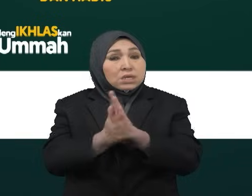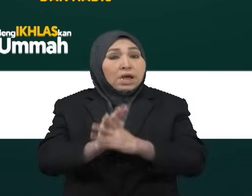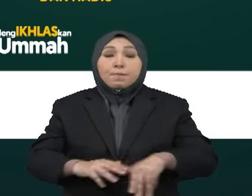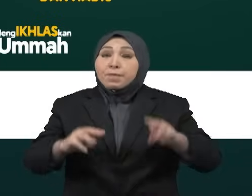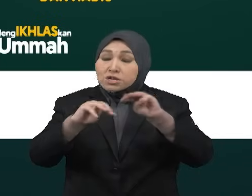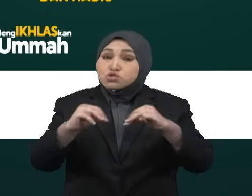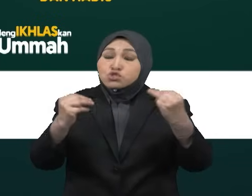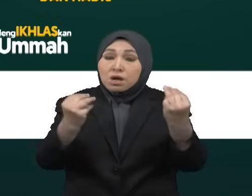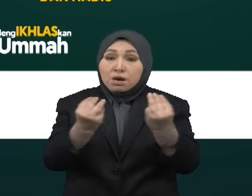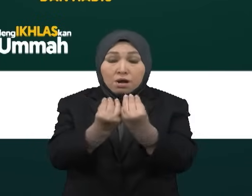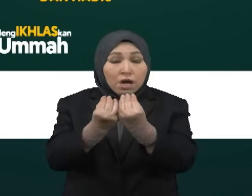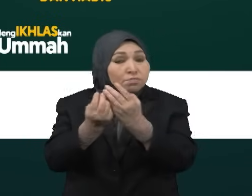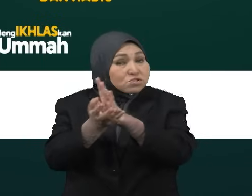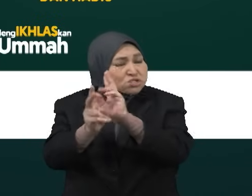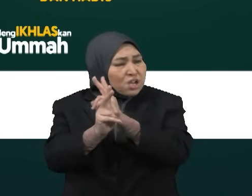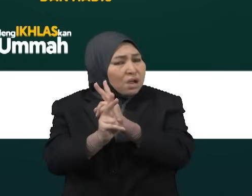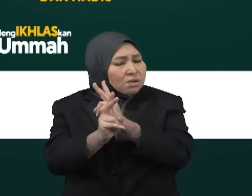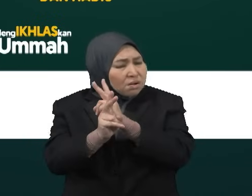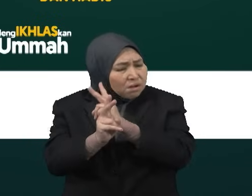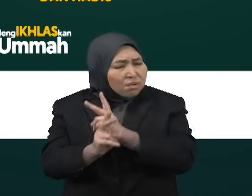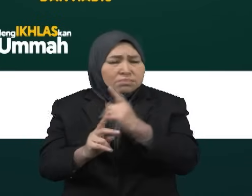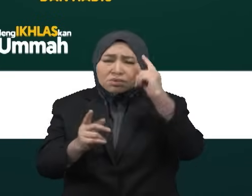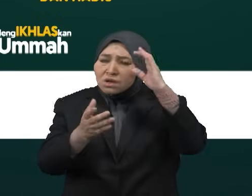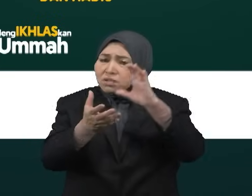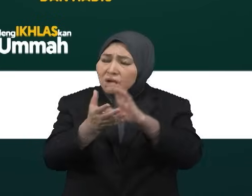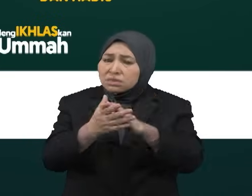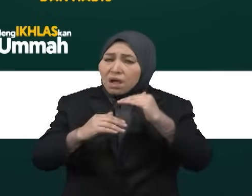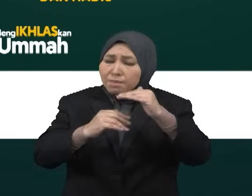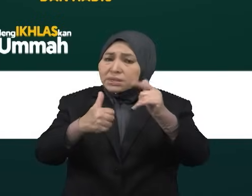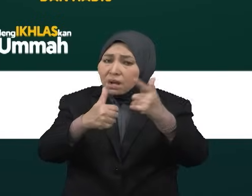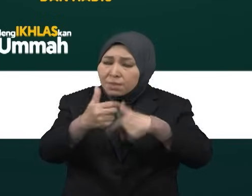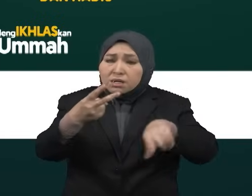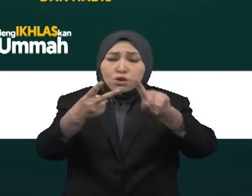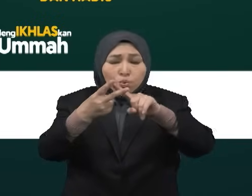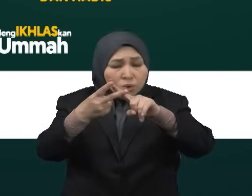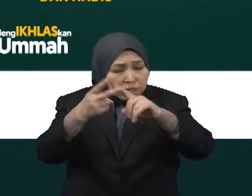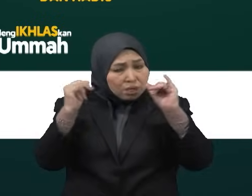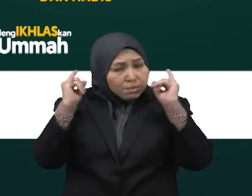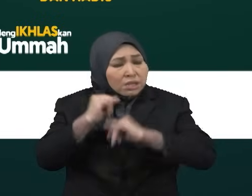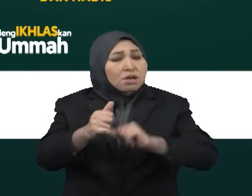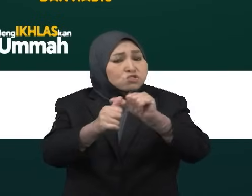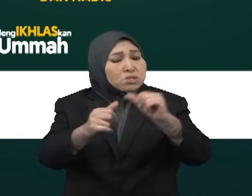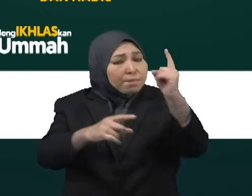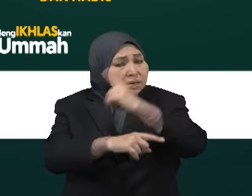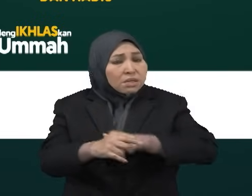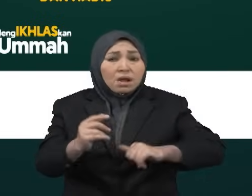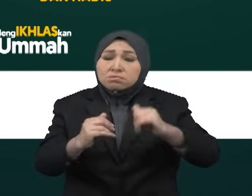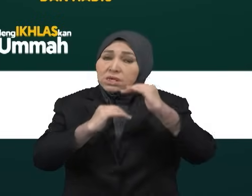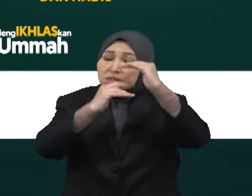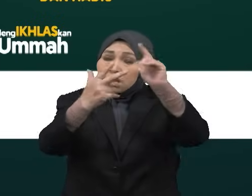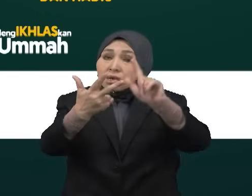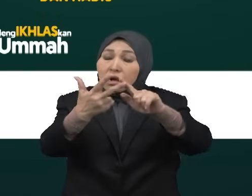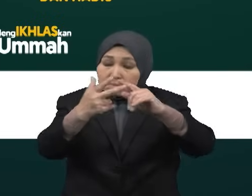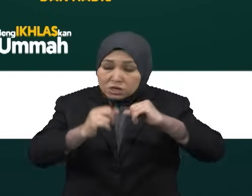masyarakat menjaga kepada tauhid tahap pertama, tahap kedua kepada syariat, ibadah harian, tetapi lebih daripada itu